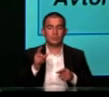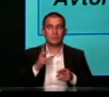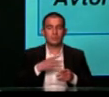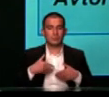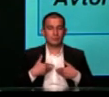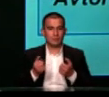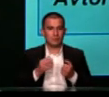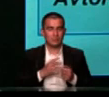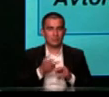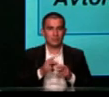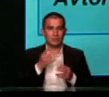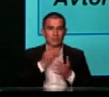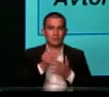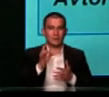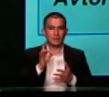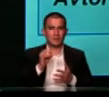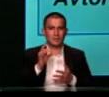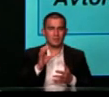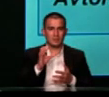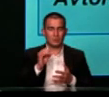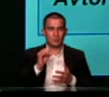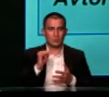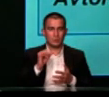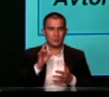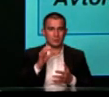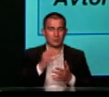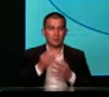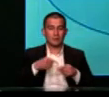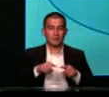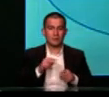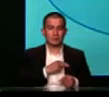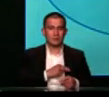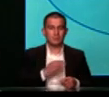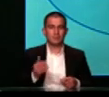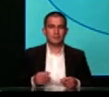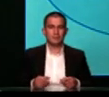vakolat va resurslarni berish jarayoni.